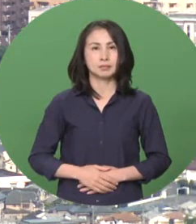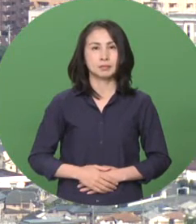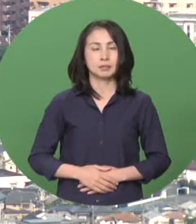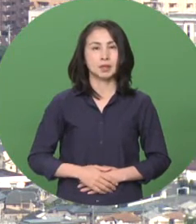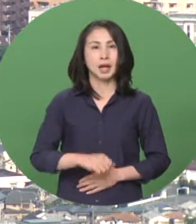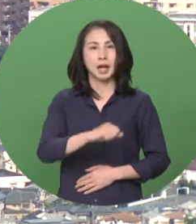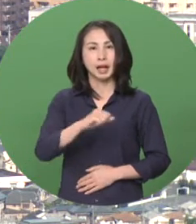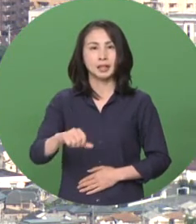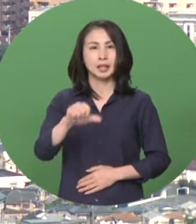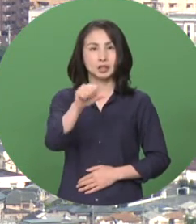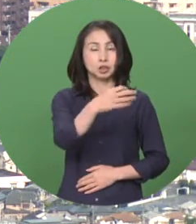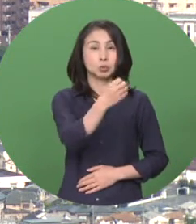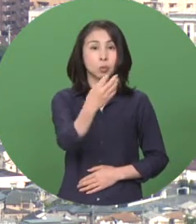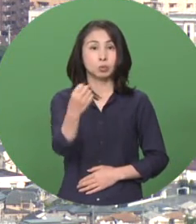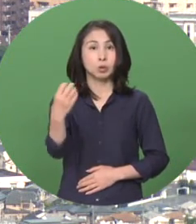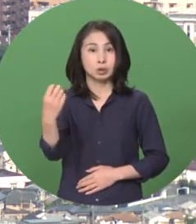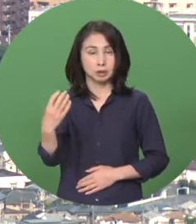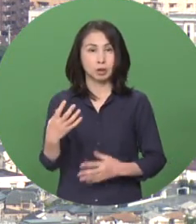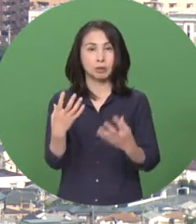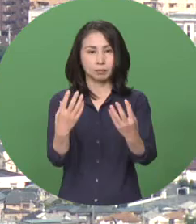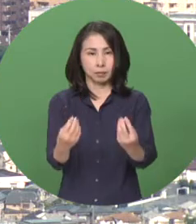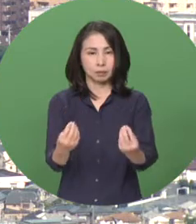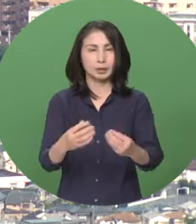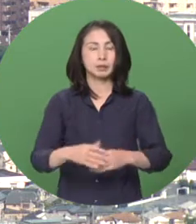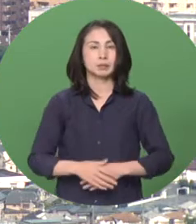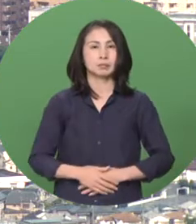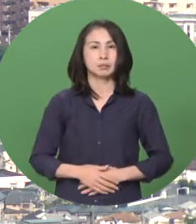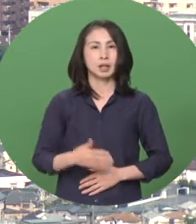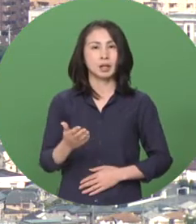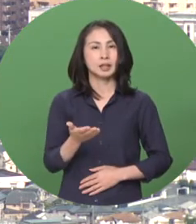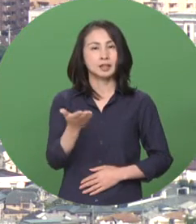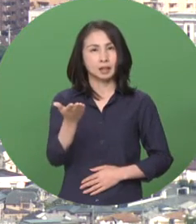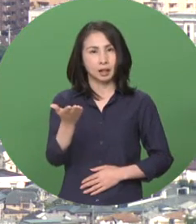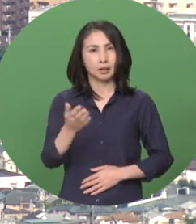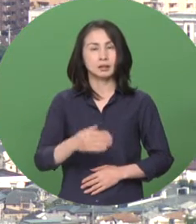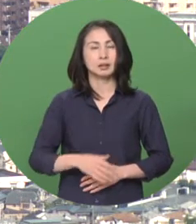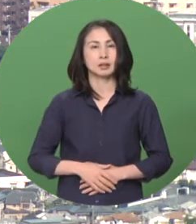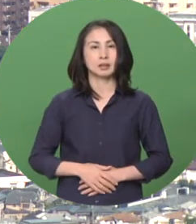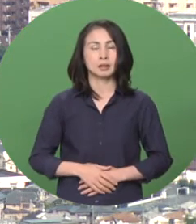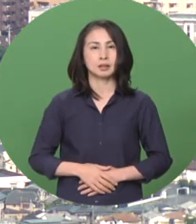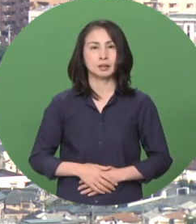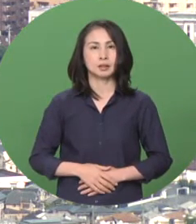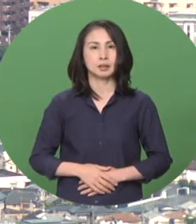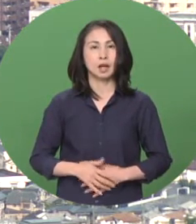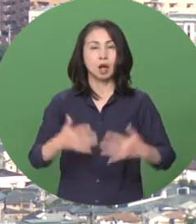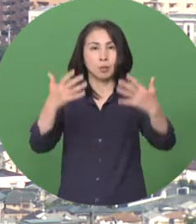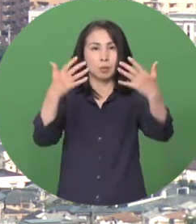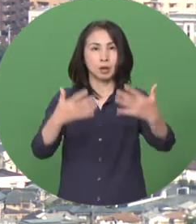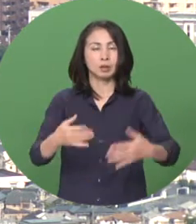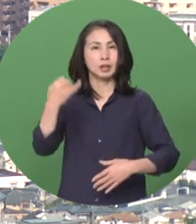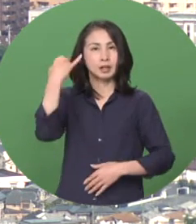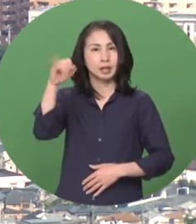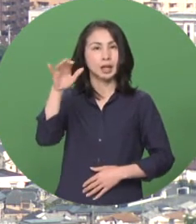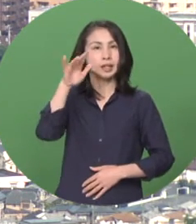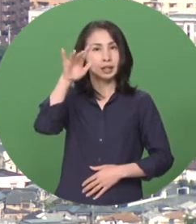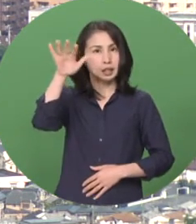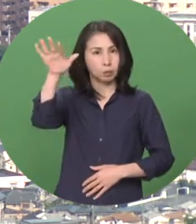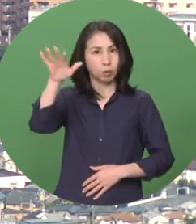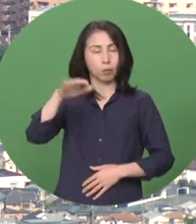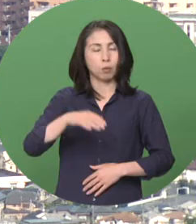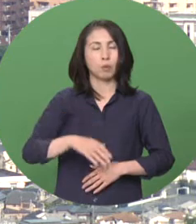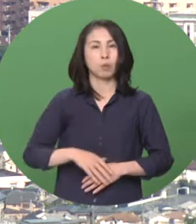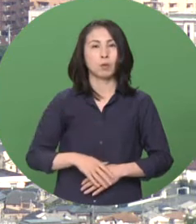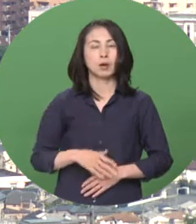勝手に5つ星でした。いかがでしたか？番組へのご意見ご希望がございまし